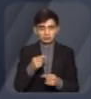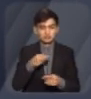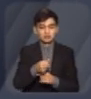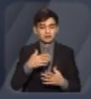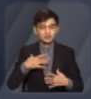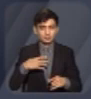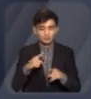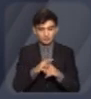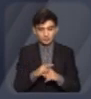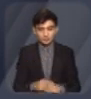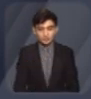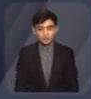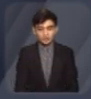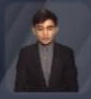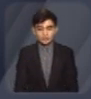страхования в медицине?